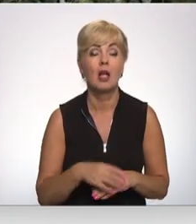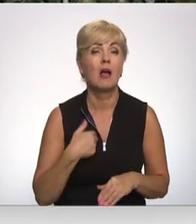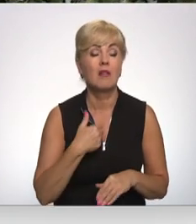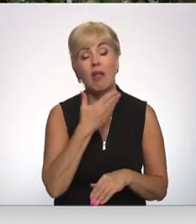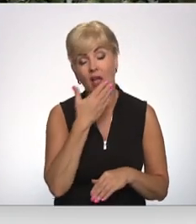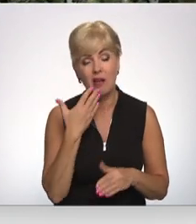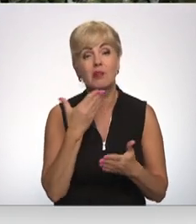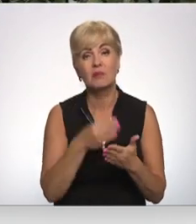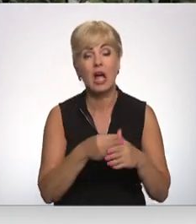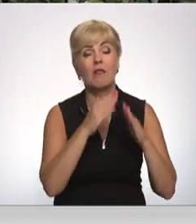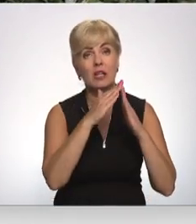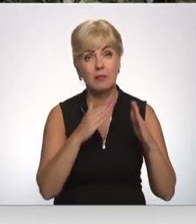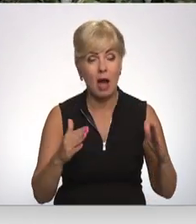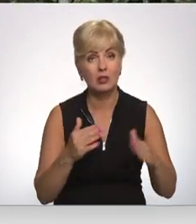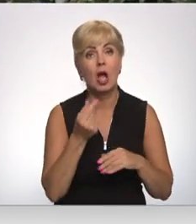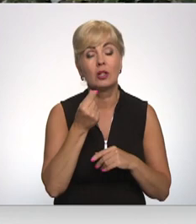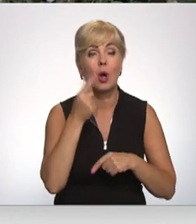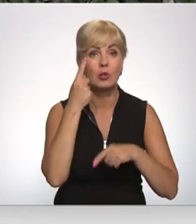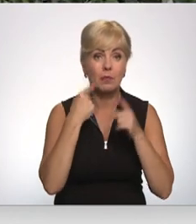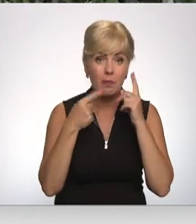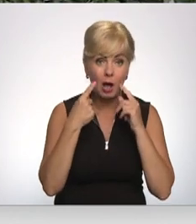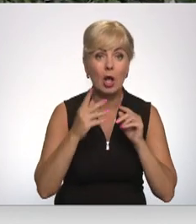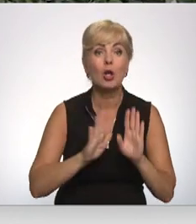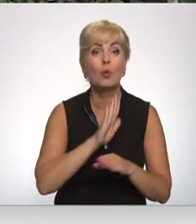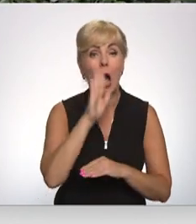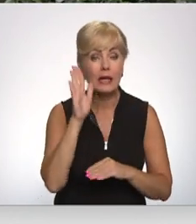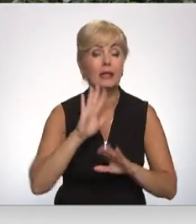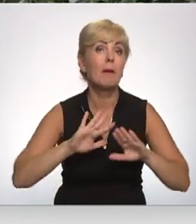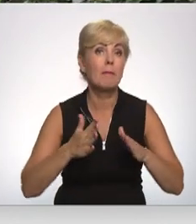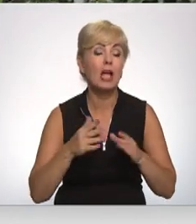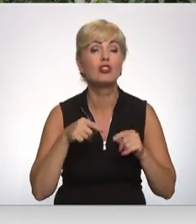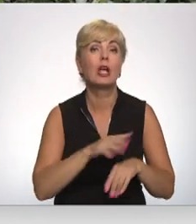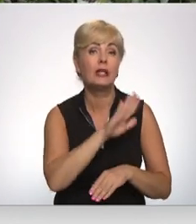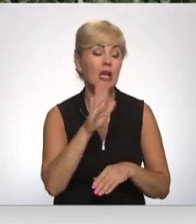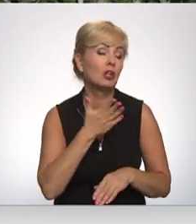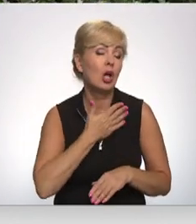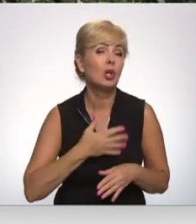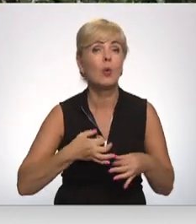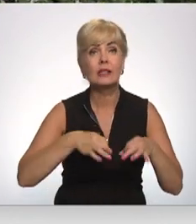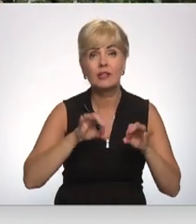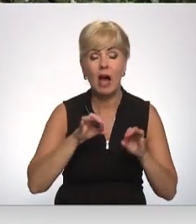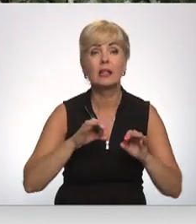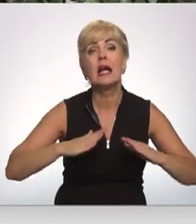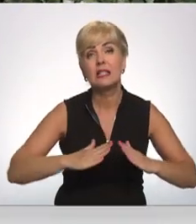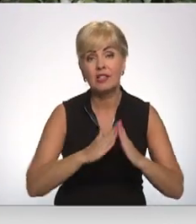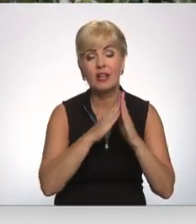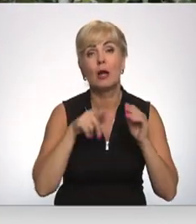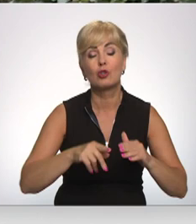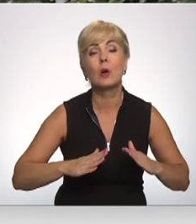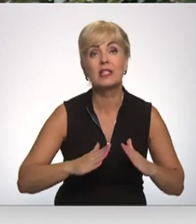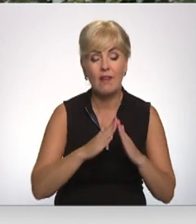Neesam savās mājās, pat nedaudz paraudājām no paša rīta, bet mums šī diena ir ļoti svarīga, mēs svinam šos